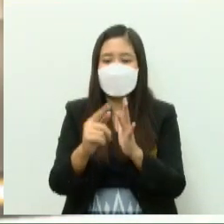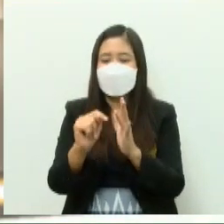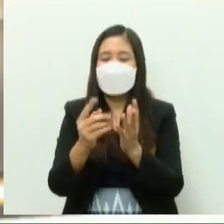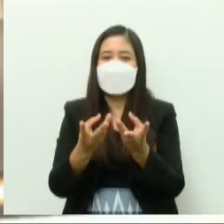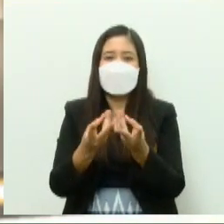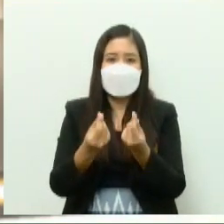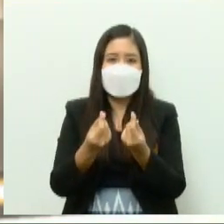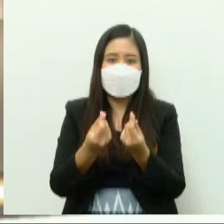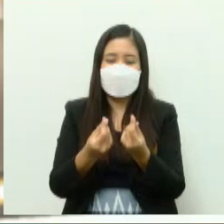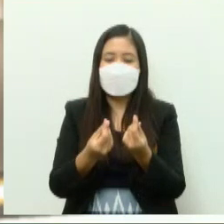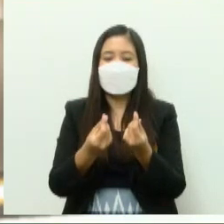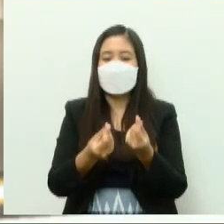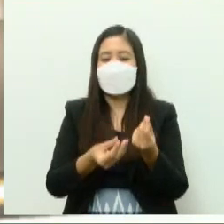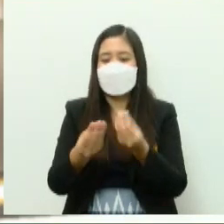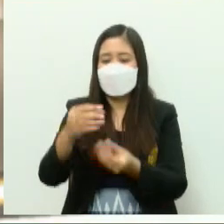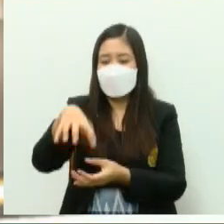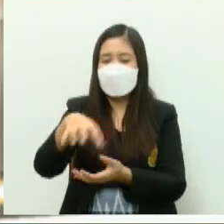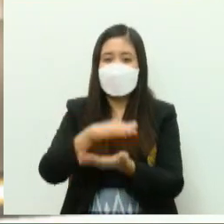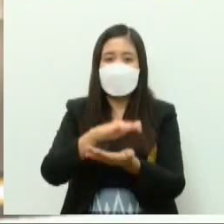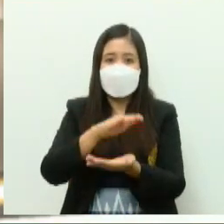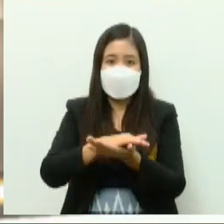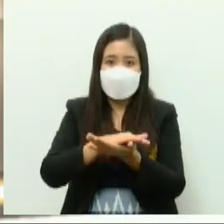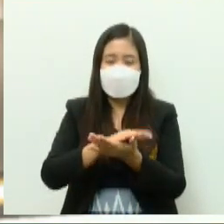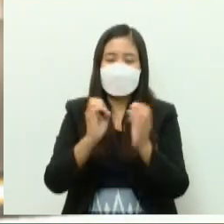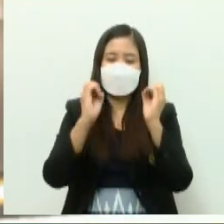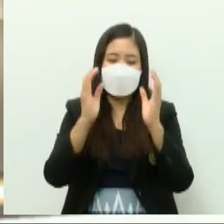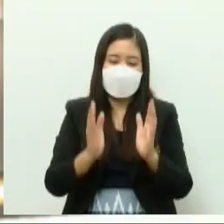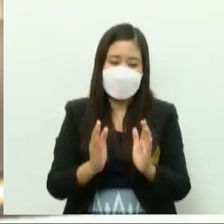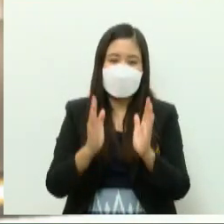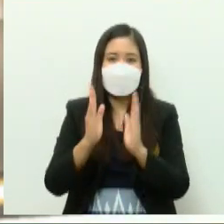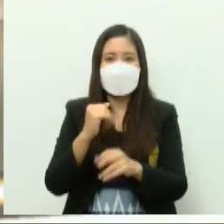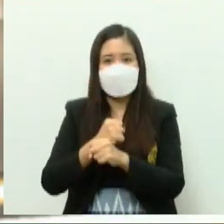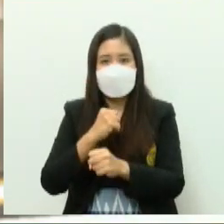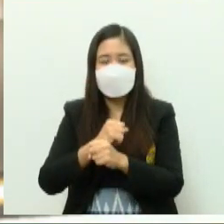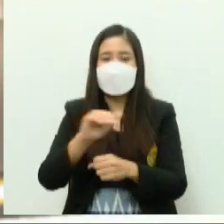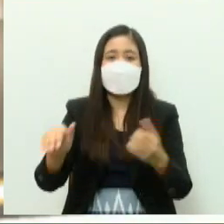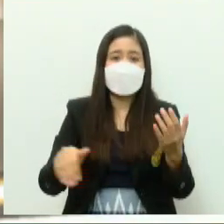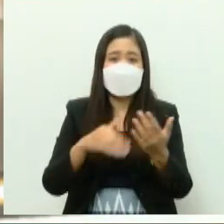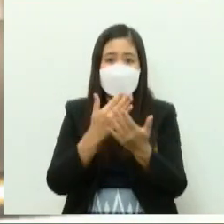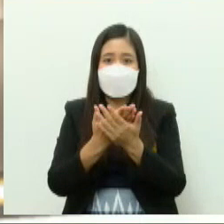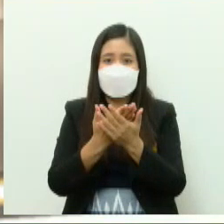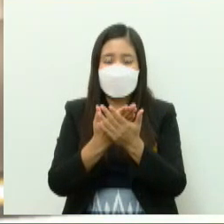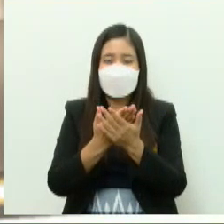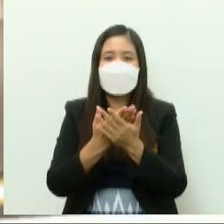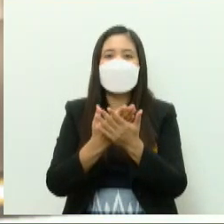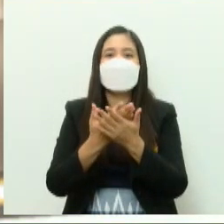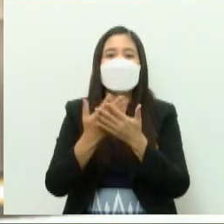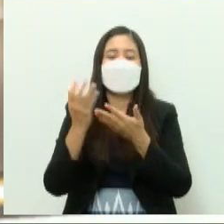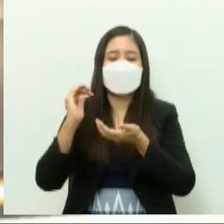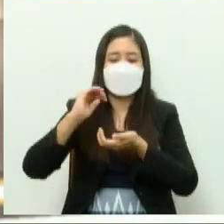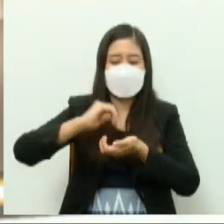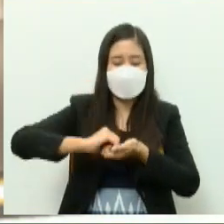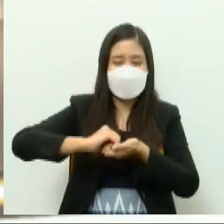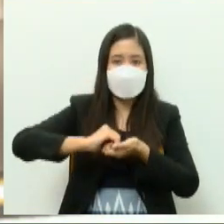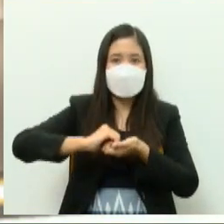าทางสถานศึกษาตลอดจนข้าราชการครูและบุคลากรทางการศึกษาทุกท่านที่ได้ให้ความร่วมไม้ร่วมมือ